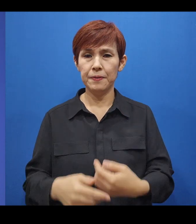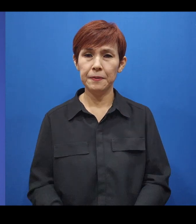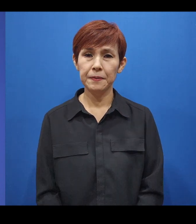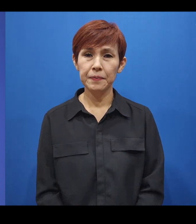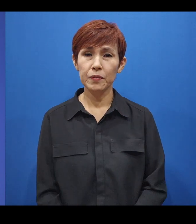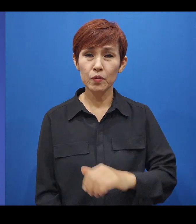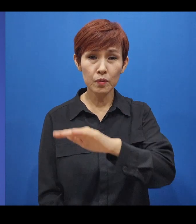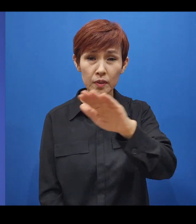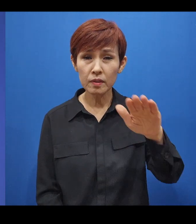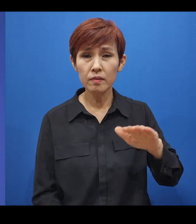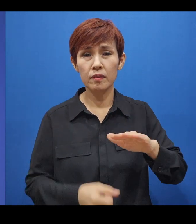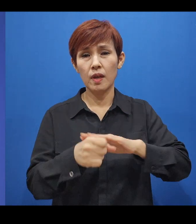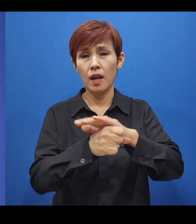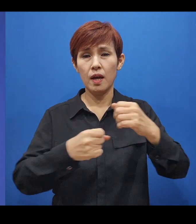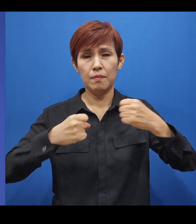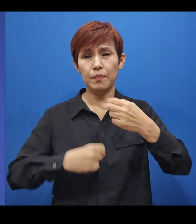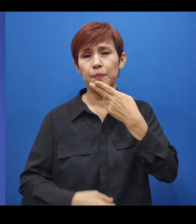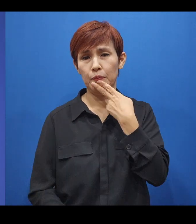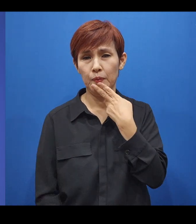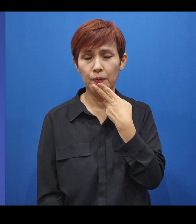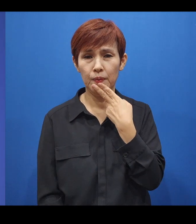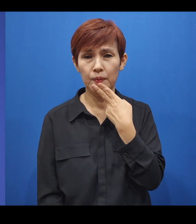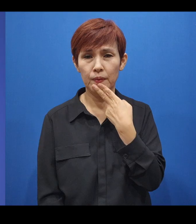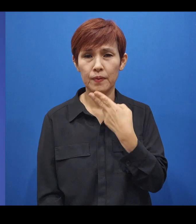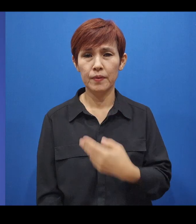그런데 우리에겐 사랑할 힘이 없어요.